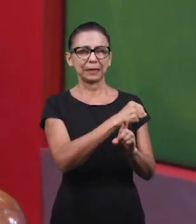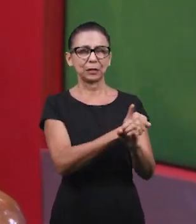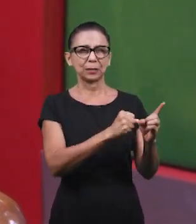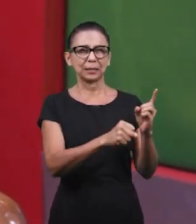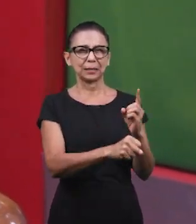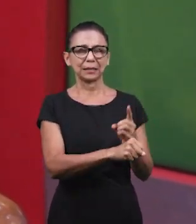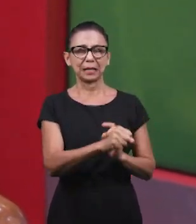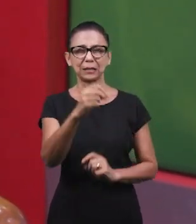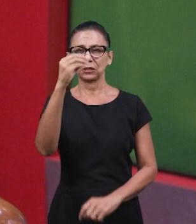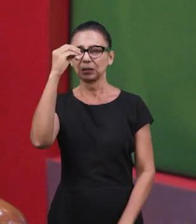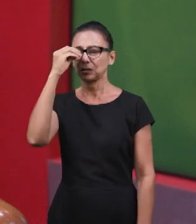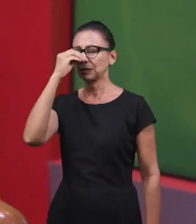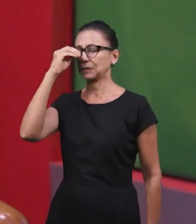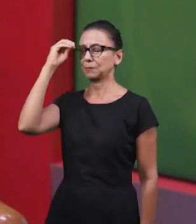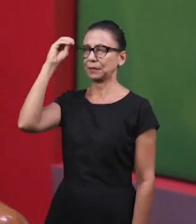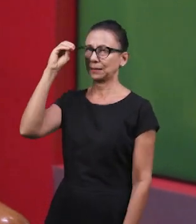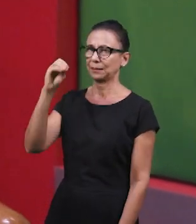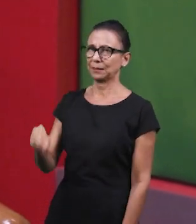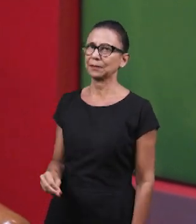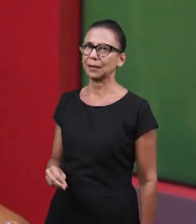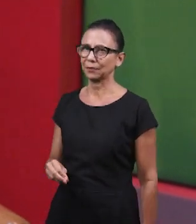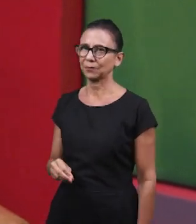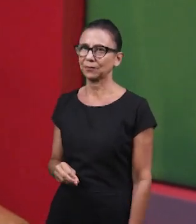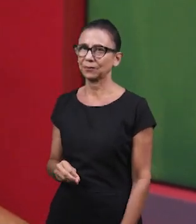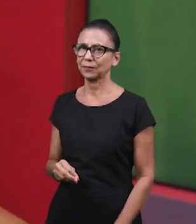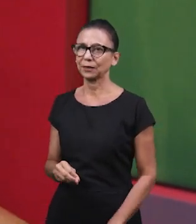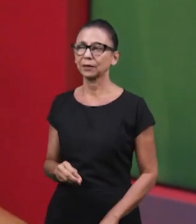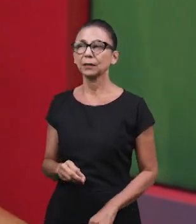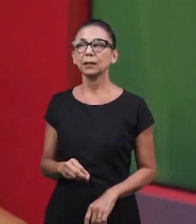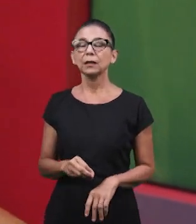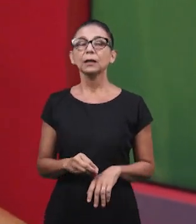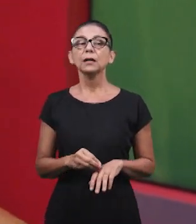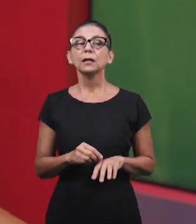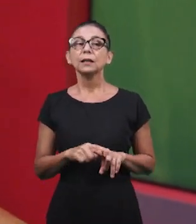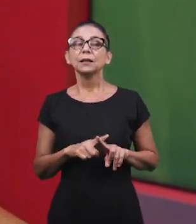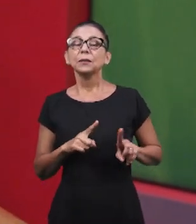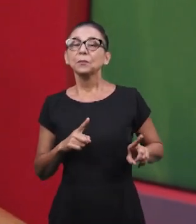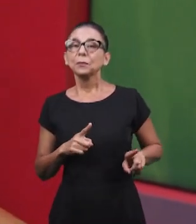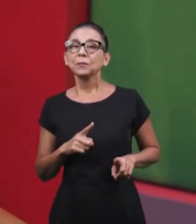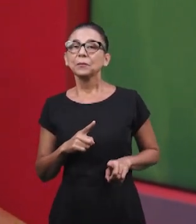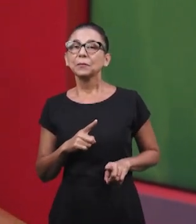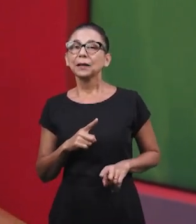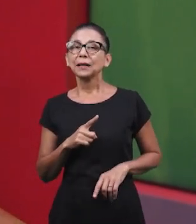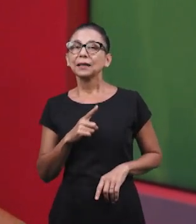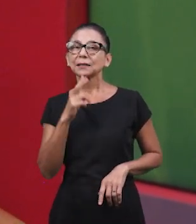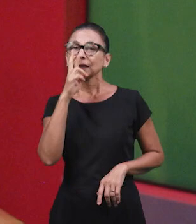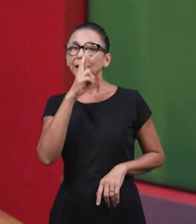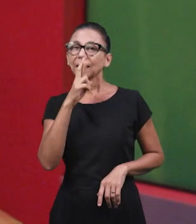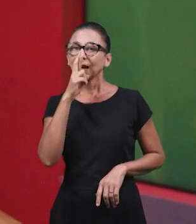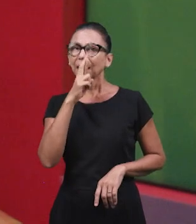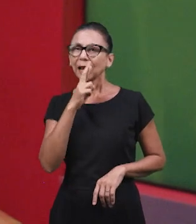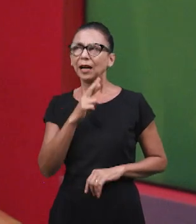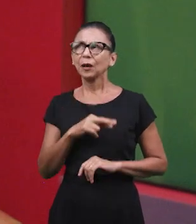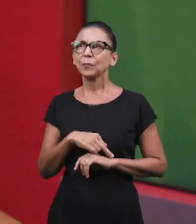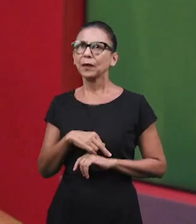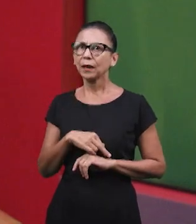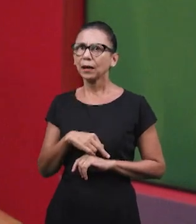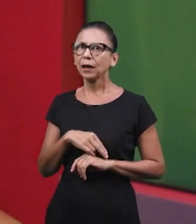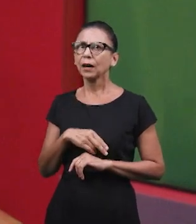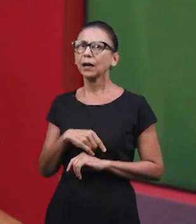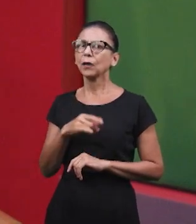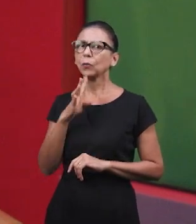Il y a un peuple, elle avait entendu parler du peuple d'Israël et du Dieu du peuple d'Israël. Ce peuple va